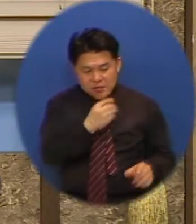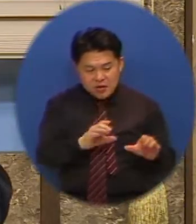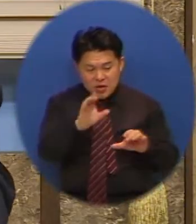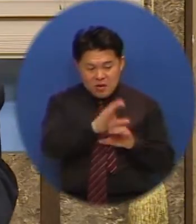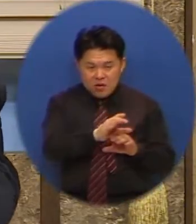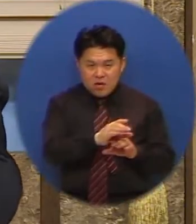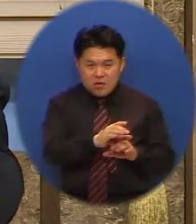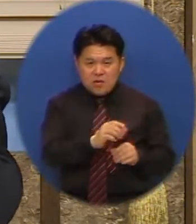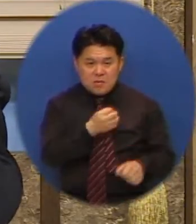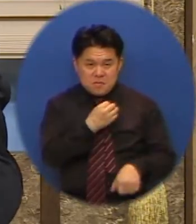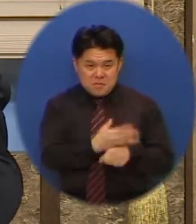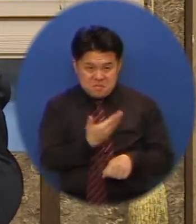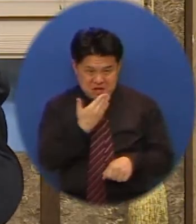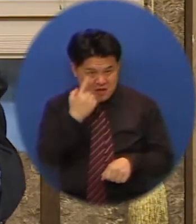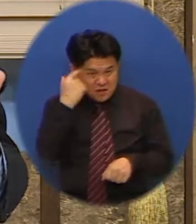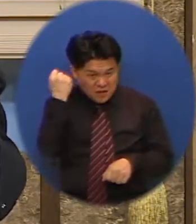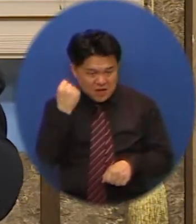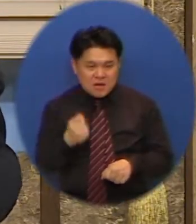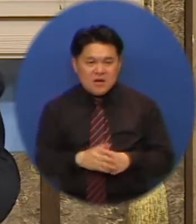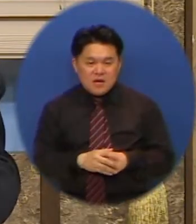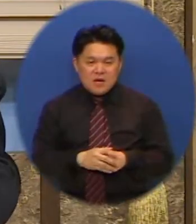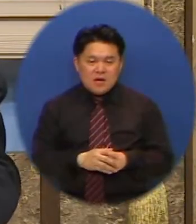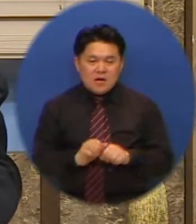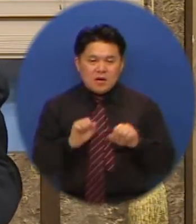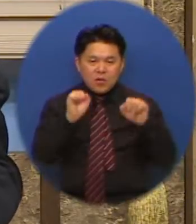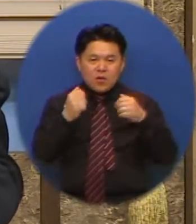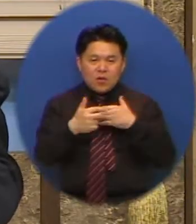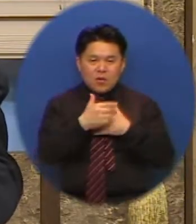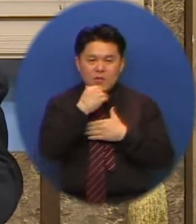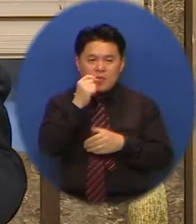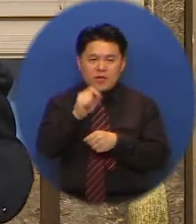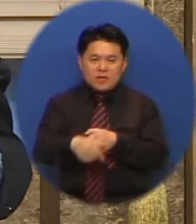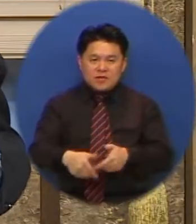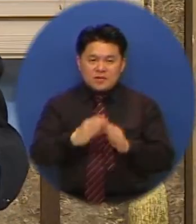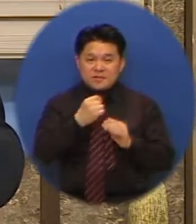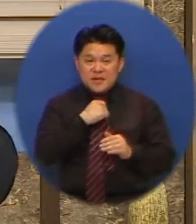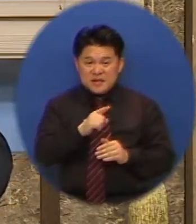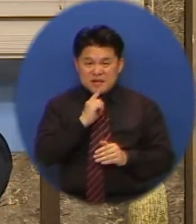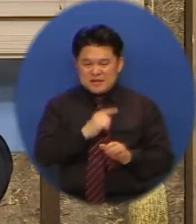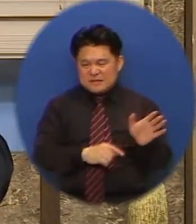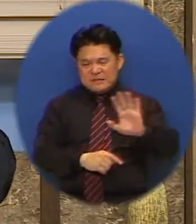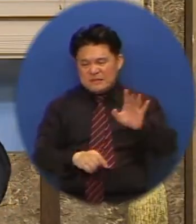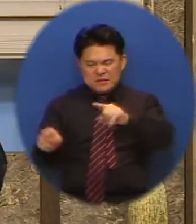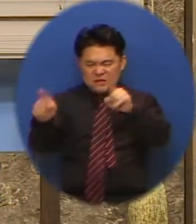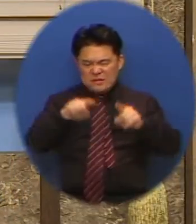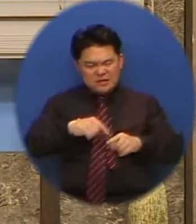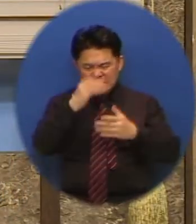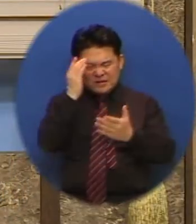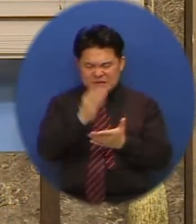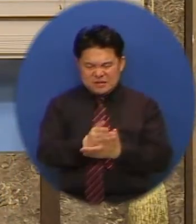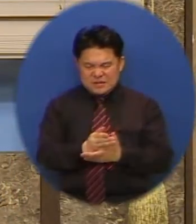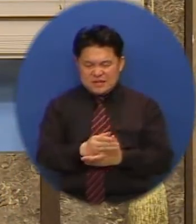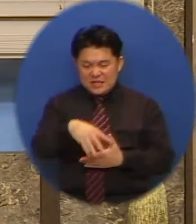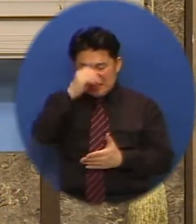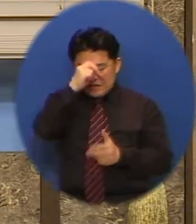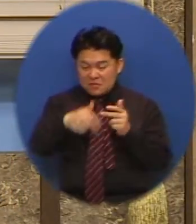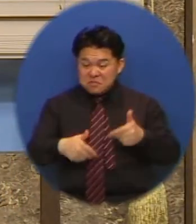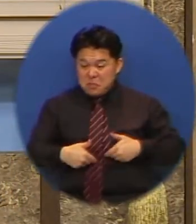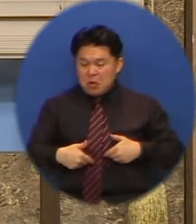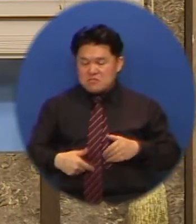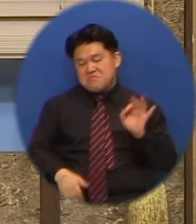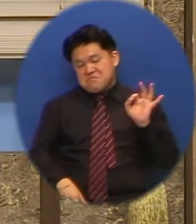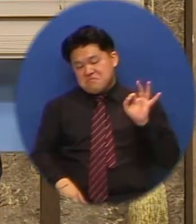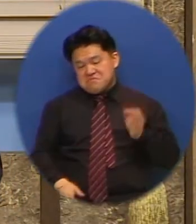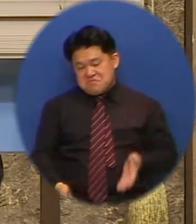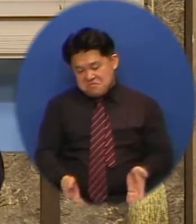이제 보건복지사무소를 전국에 이제 만들겠다 했더니 전국적으로 하기 전에 시범 사업을 해야 된다 네. 그래서 제가 네. 이제